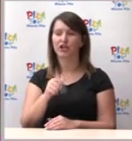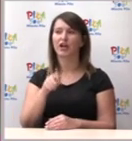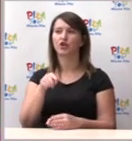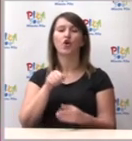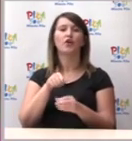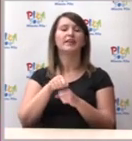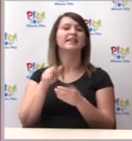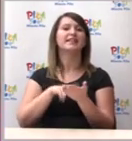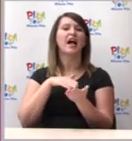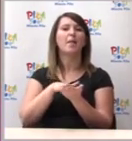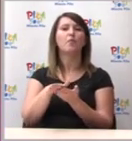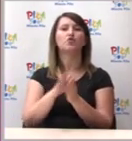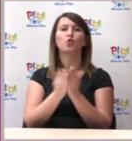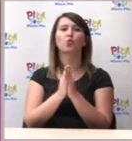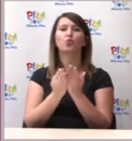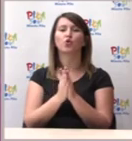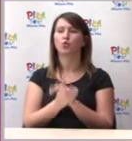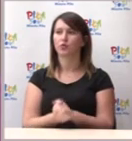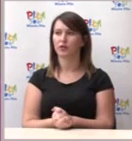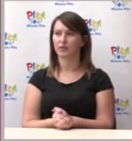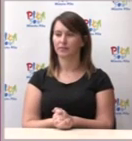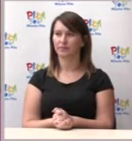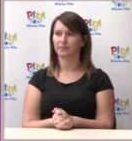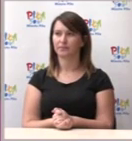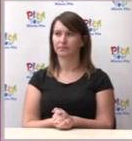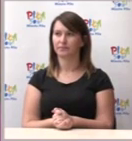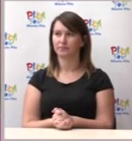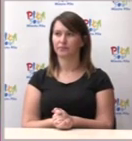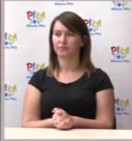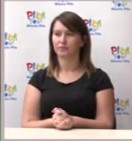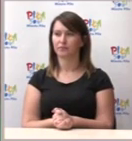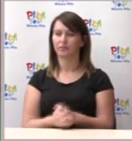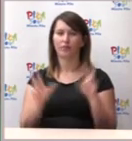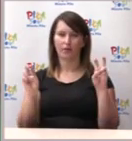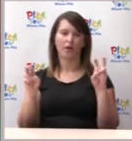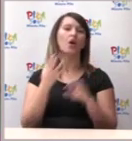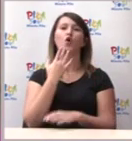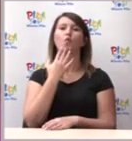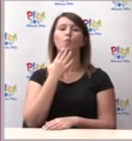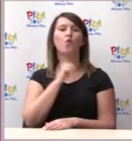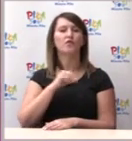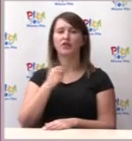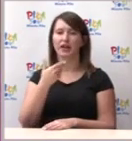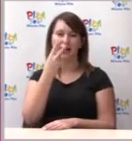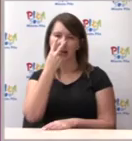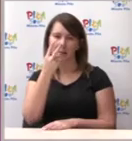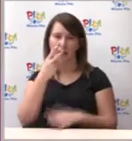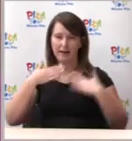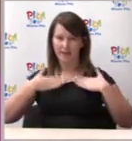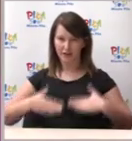piękne. Mówi się, nie patrz na ciało, ale na duszę.